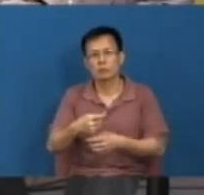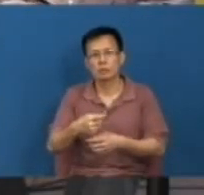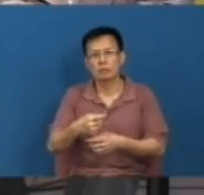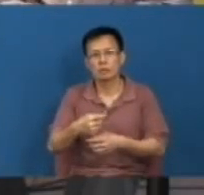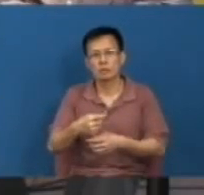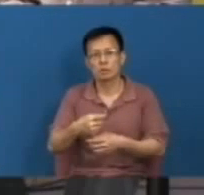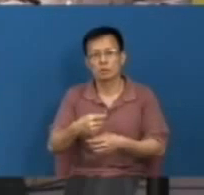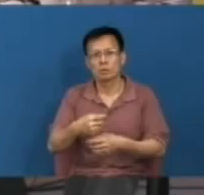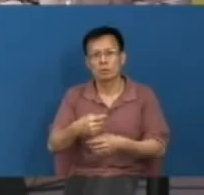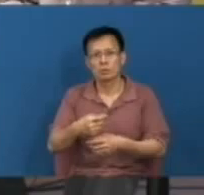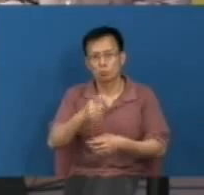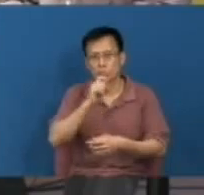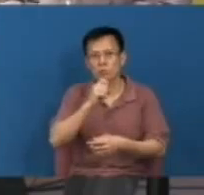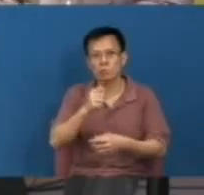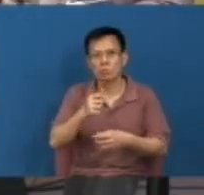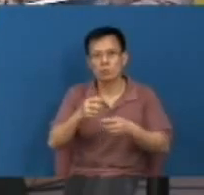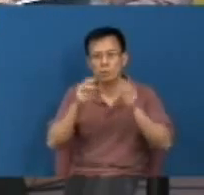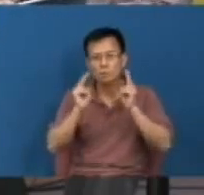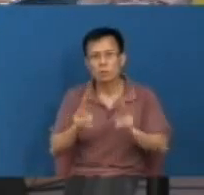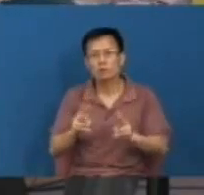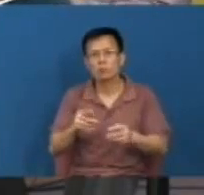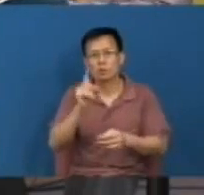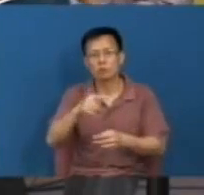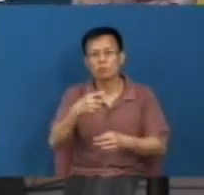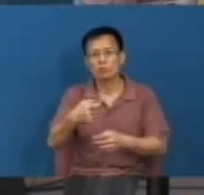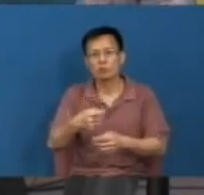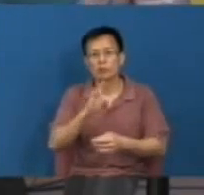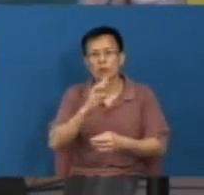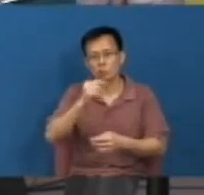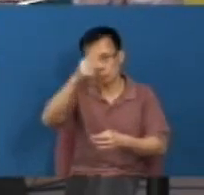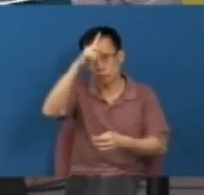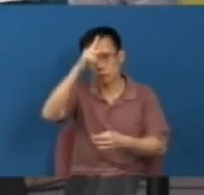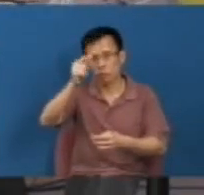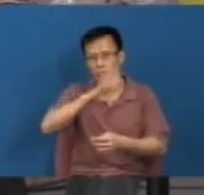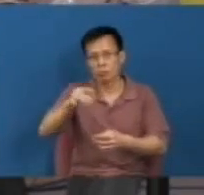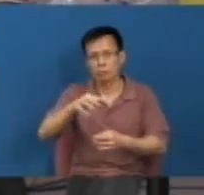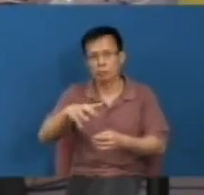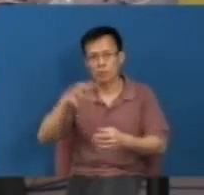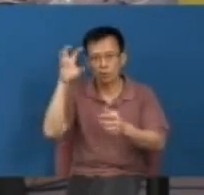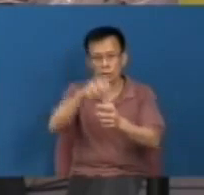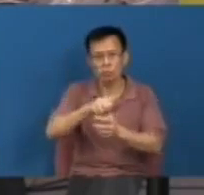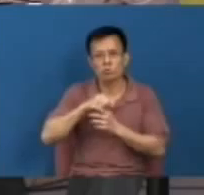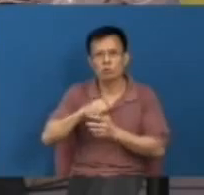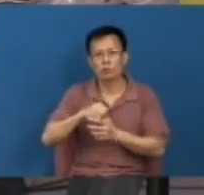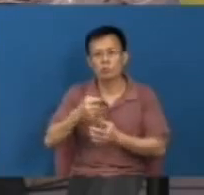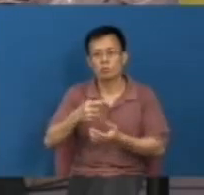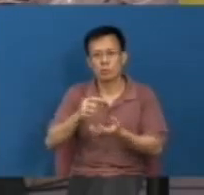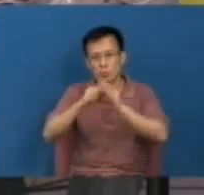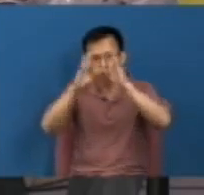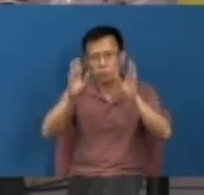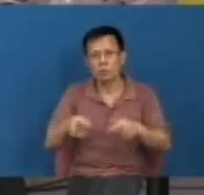300多萬，都有成200多萬租我可以收緊咯。即係如果政府唔嚟收我，強搶我土地嘅時候，我未來我都